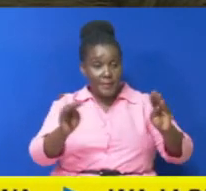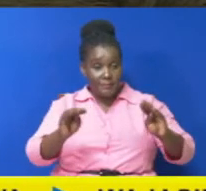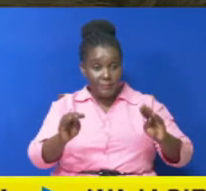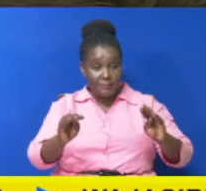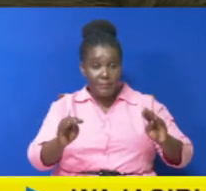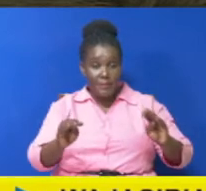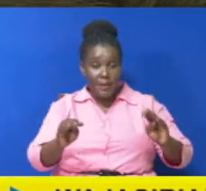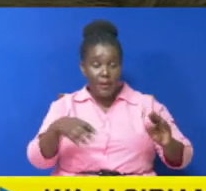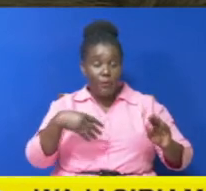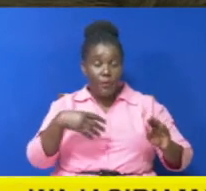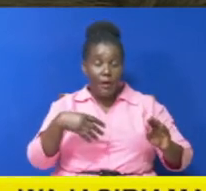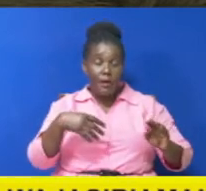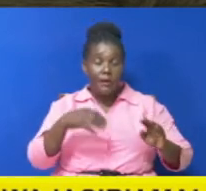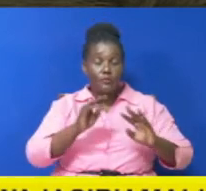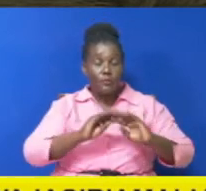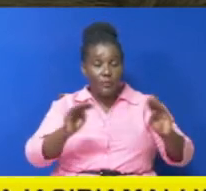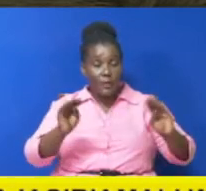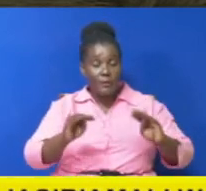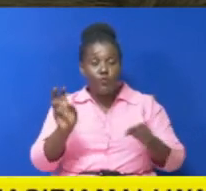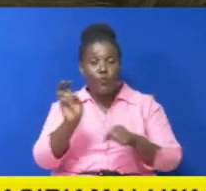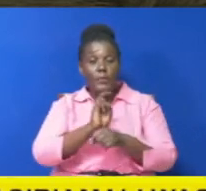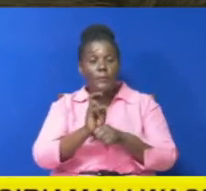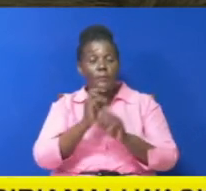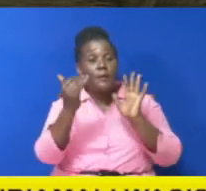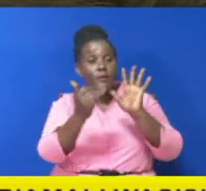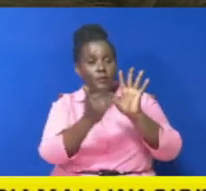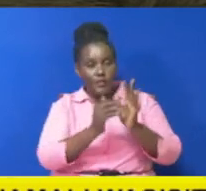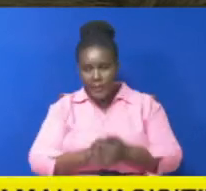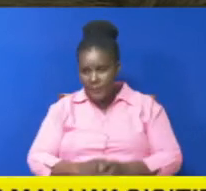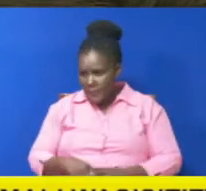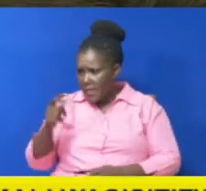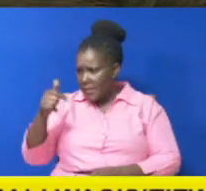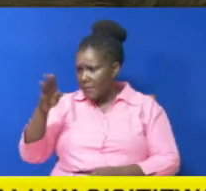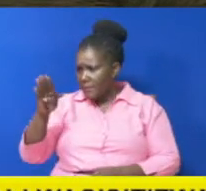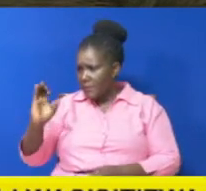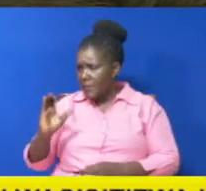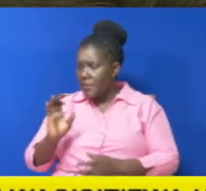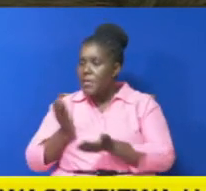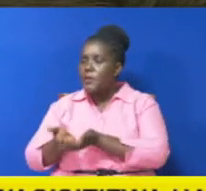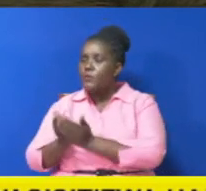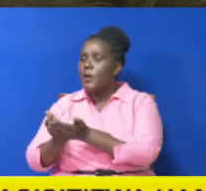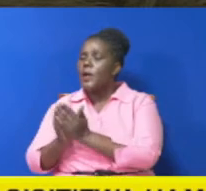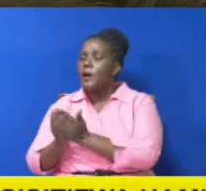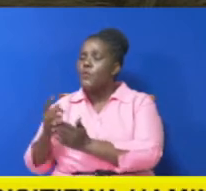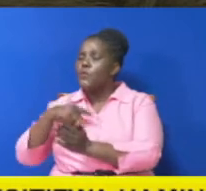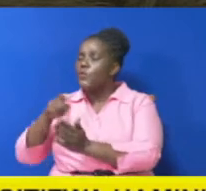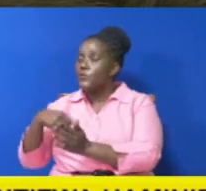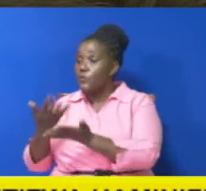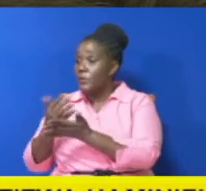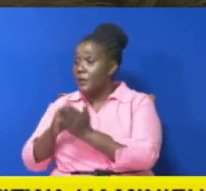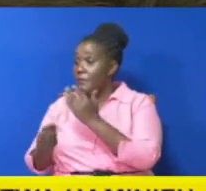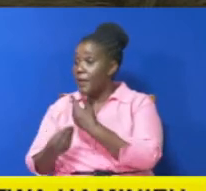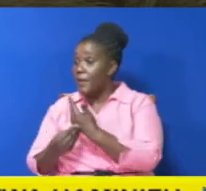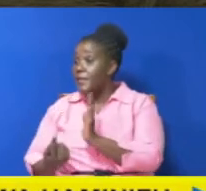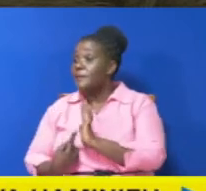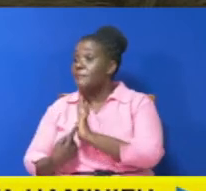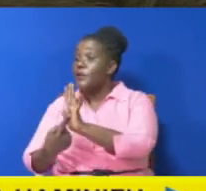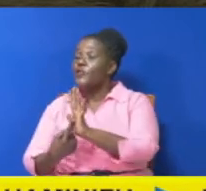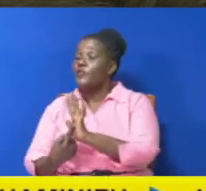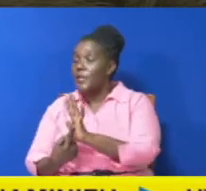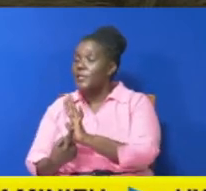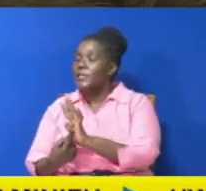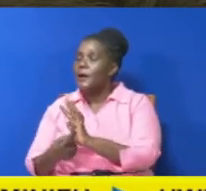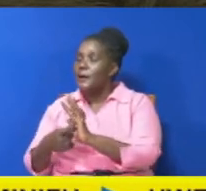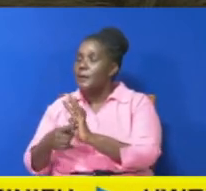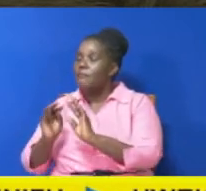na TBC imekuwa ni wadau wetu wakubwa sana, mekuwa mkionyesha mafunzo haya mara kwa mara katika mikoa mbalimbali ambayo tumeibaini